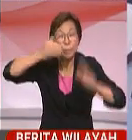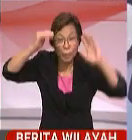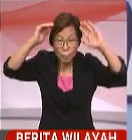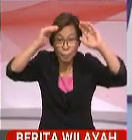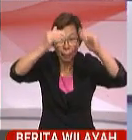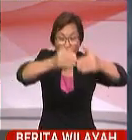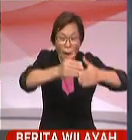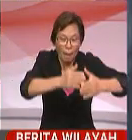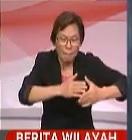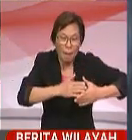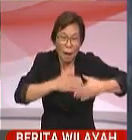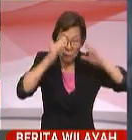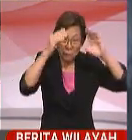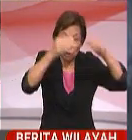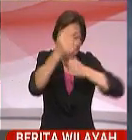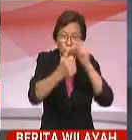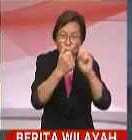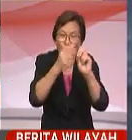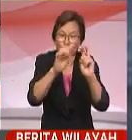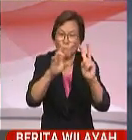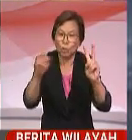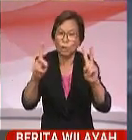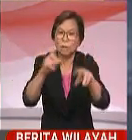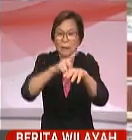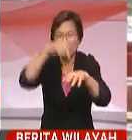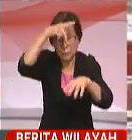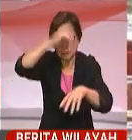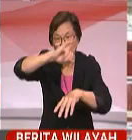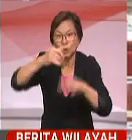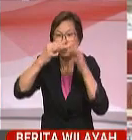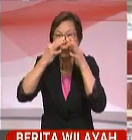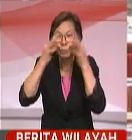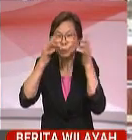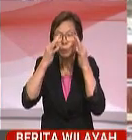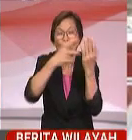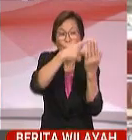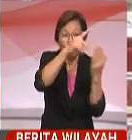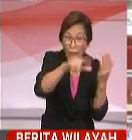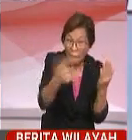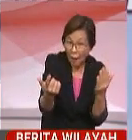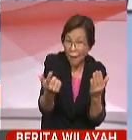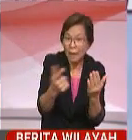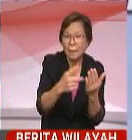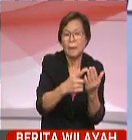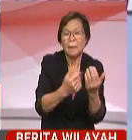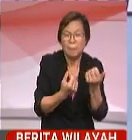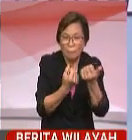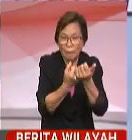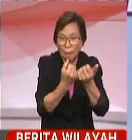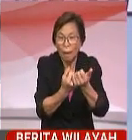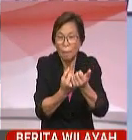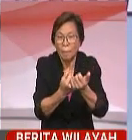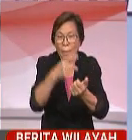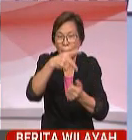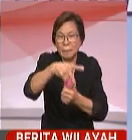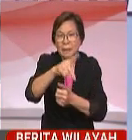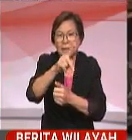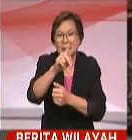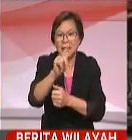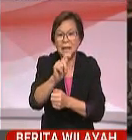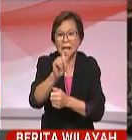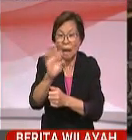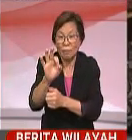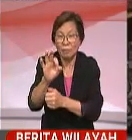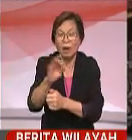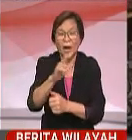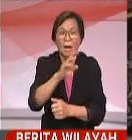Prihatin 2021 di Petrajaya, Kuching. Selain inisiatif Skim Pembiayaan Pelancongan PTF, kementerian itu